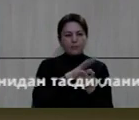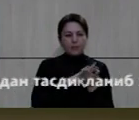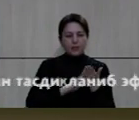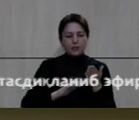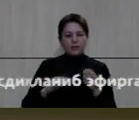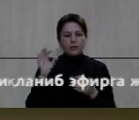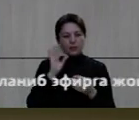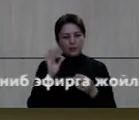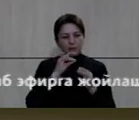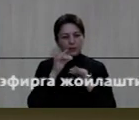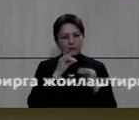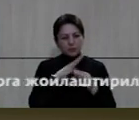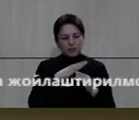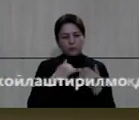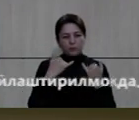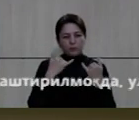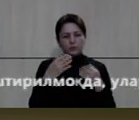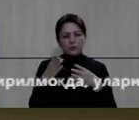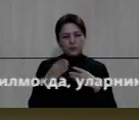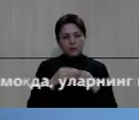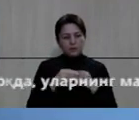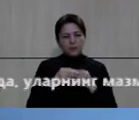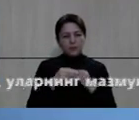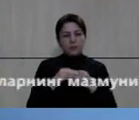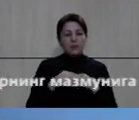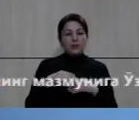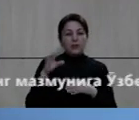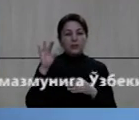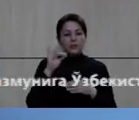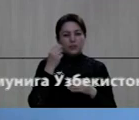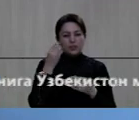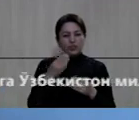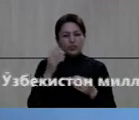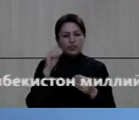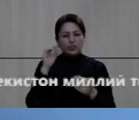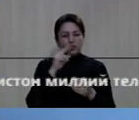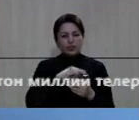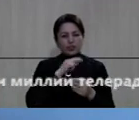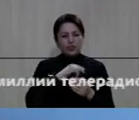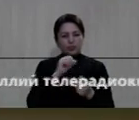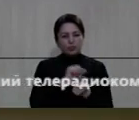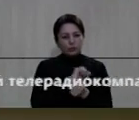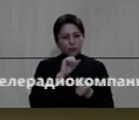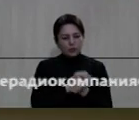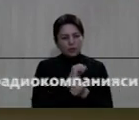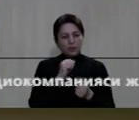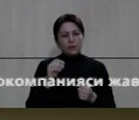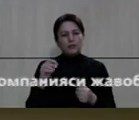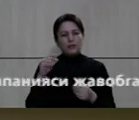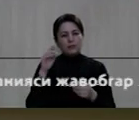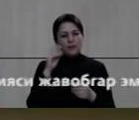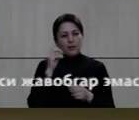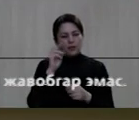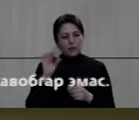bo'yicha ishlagan edik. Keling, bugun biz siz bilan ish qog'ozlari ustida ishlaymiz.